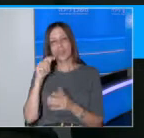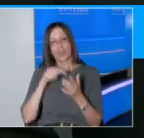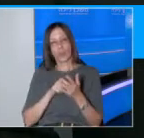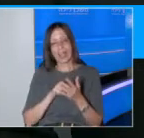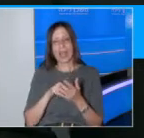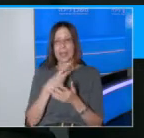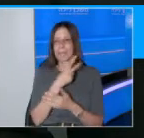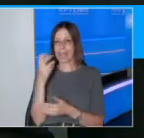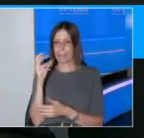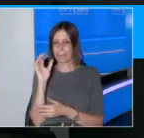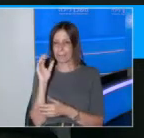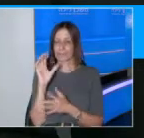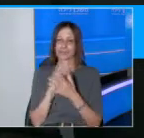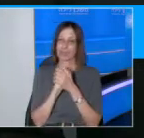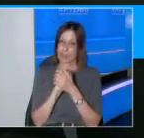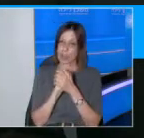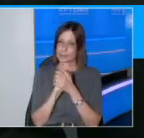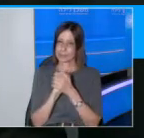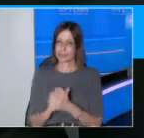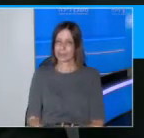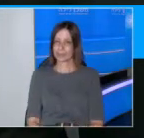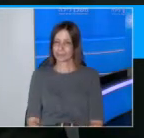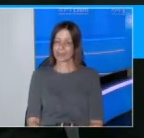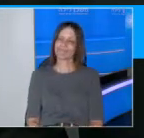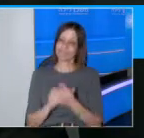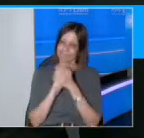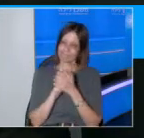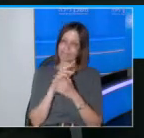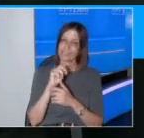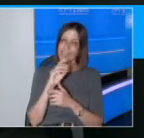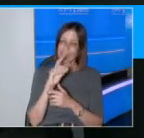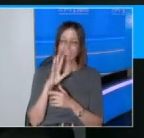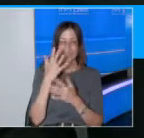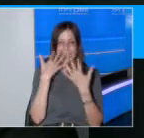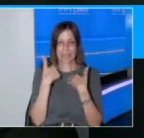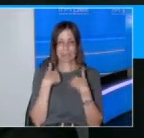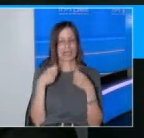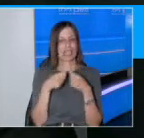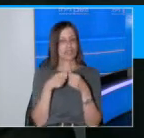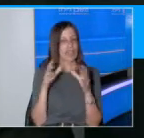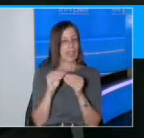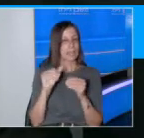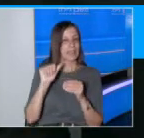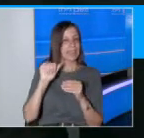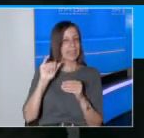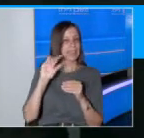1,200,000. שלום. שלום, נדב. ספרי לי על הקשר שלך עם עידה.